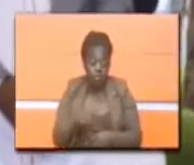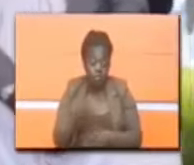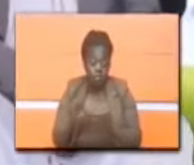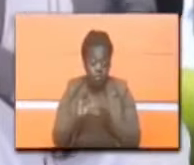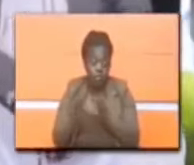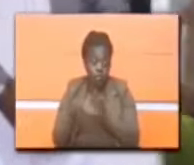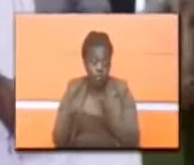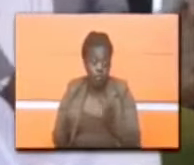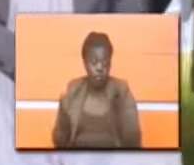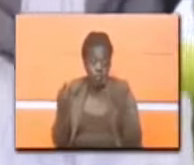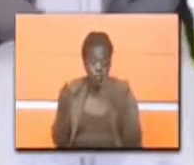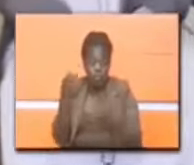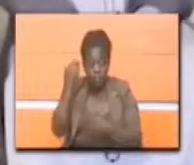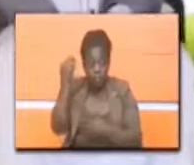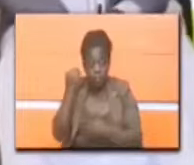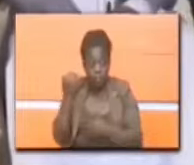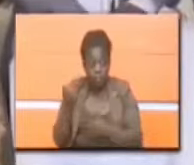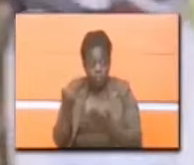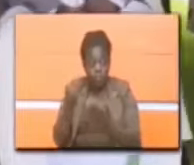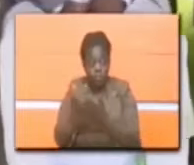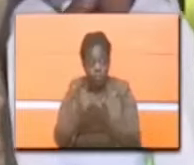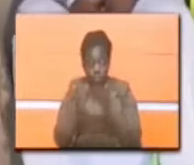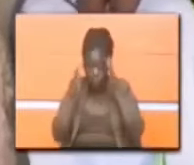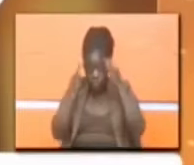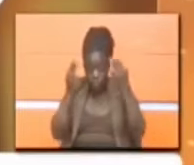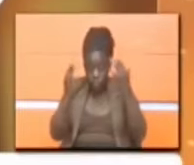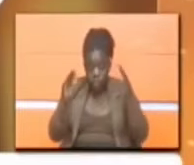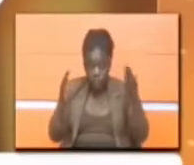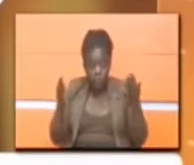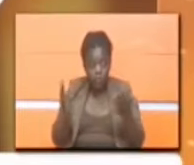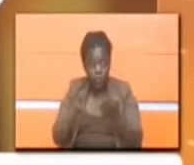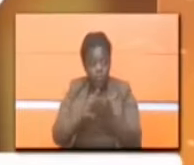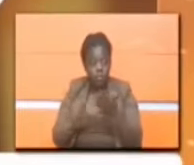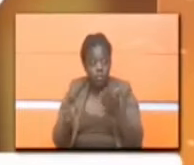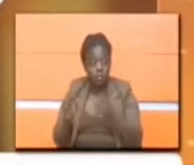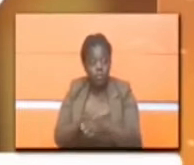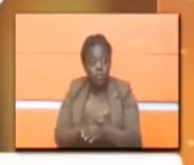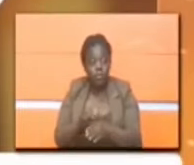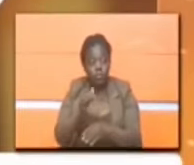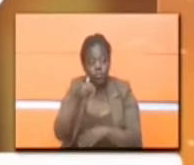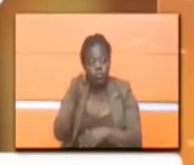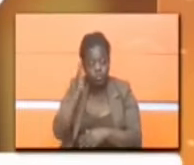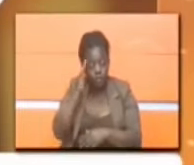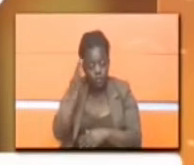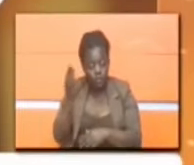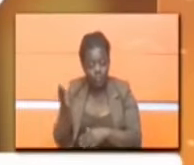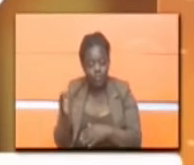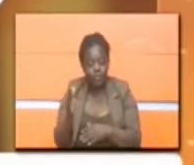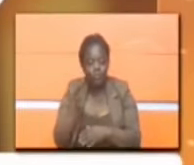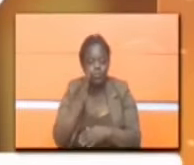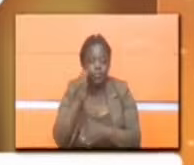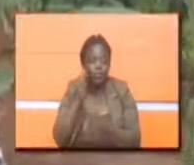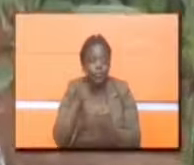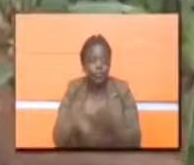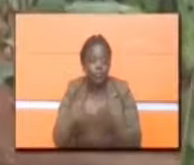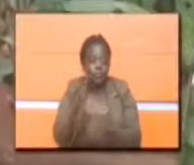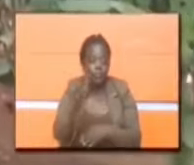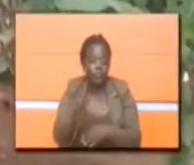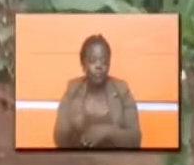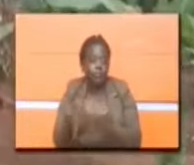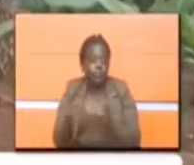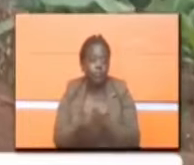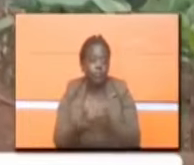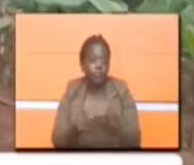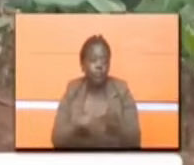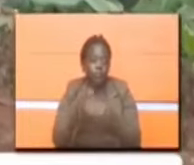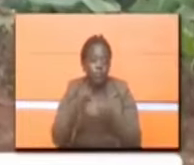okutaputa ekiwandiiko kya kkooti olw'obutamanya kusoma Lungereza. Kuba kati yeetamanyi Luzungu era ebyo yagamba twanyomye ekiragi. Mwoyo